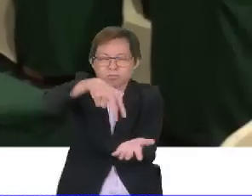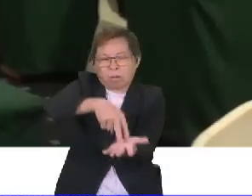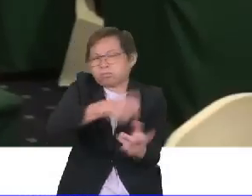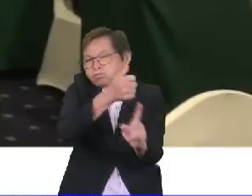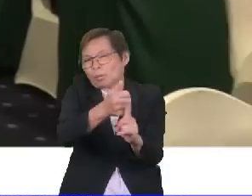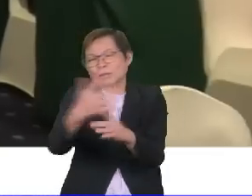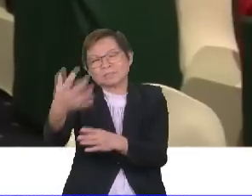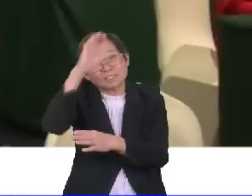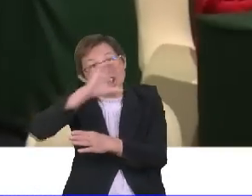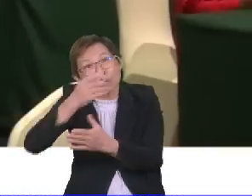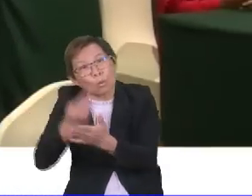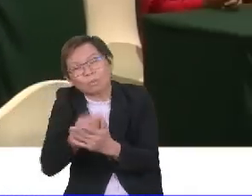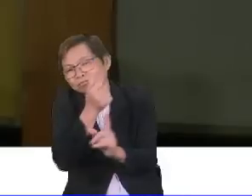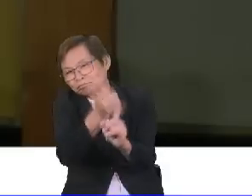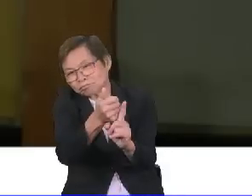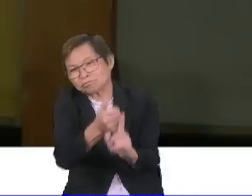pendapatan